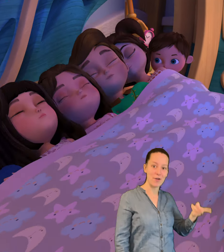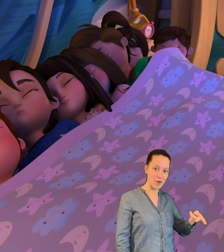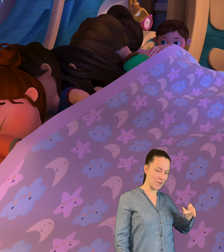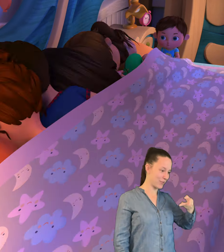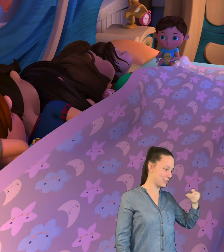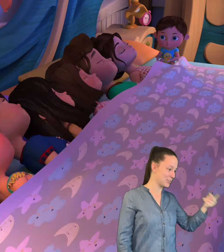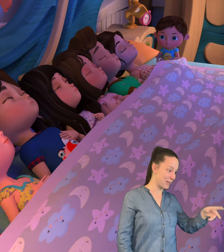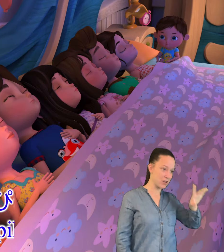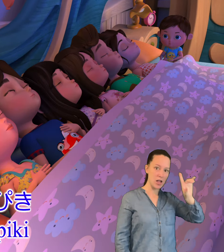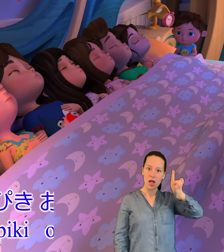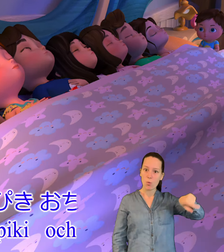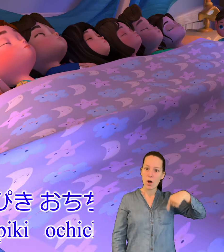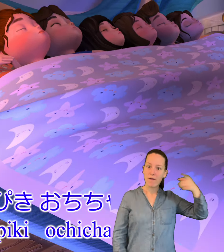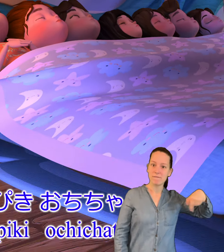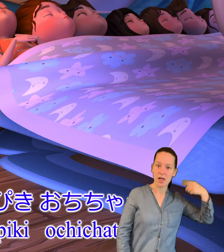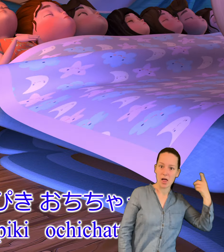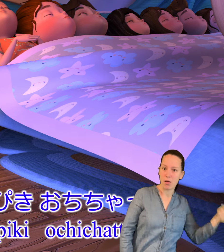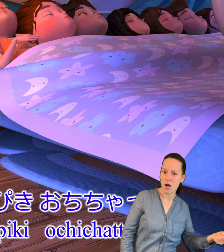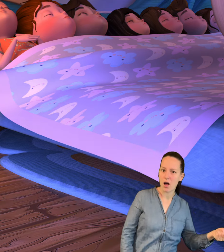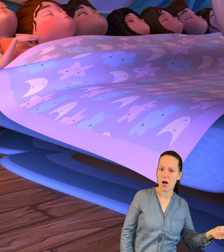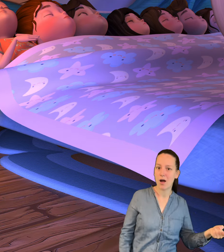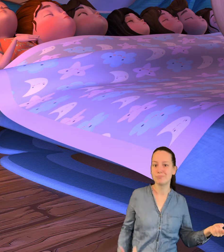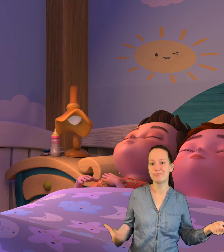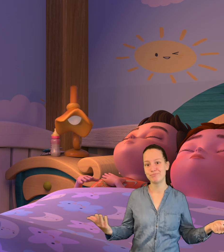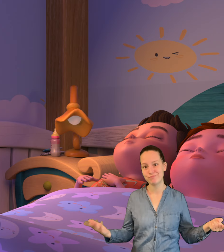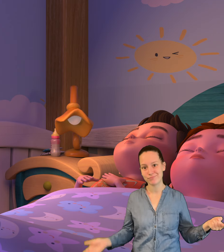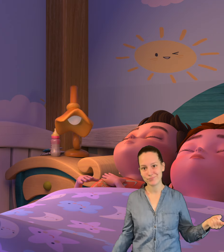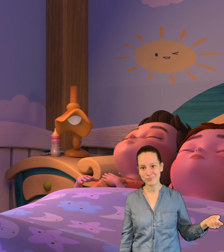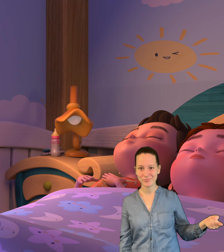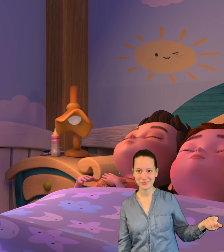転がったら1匹落ちちゃっ